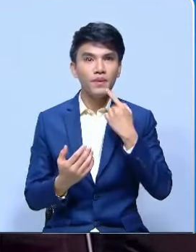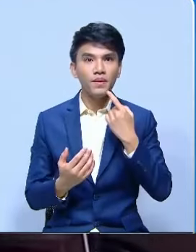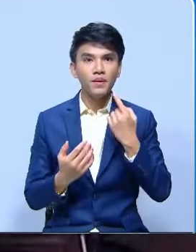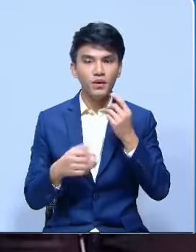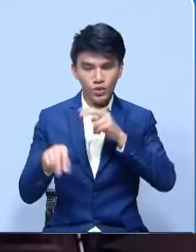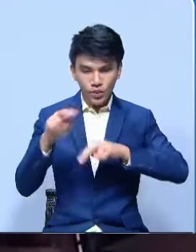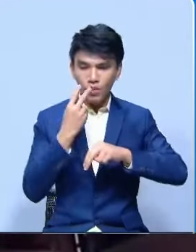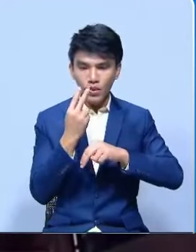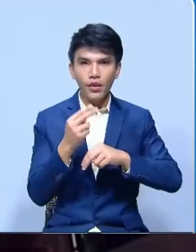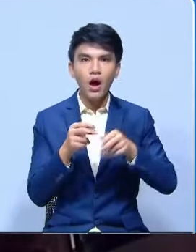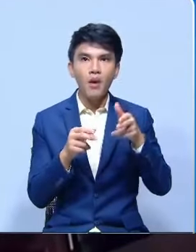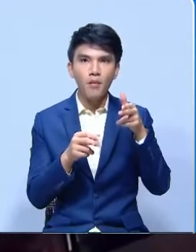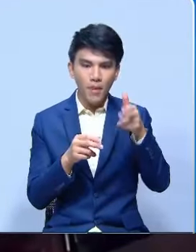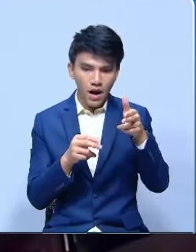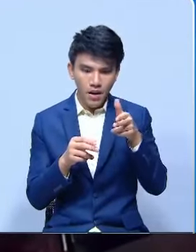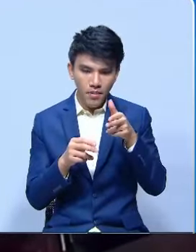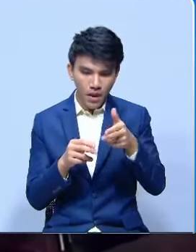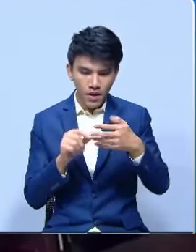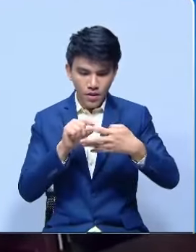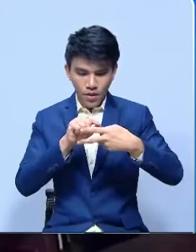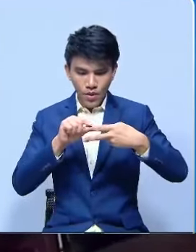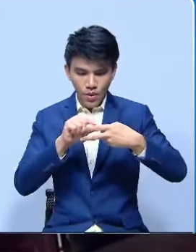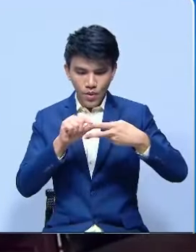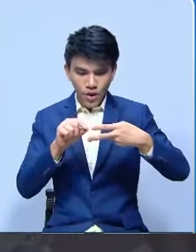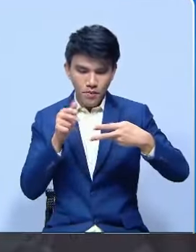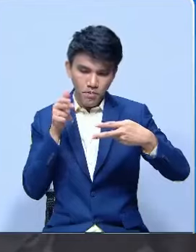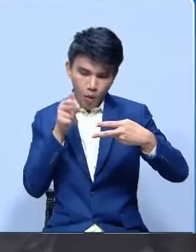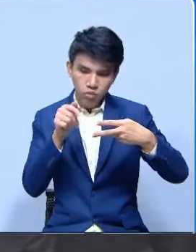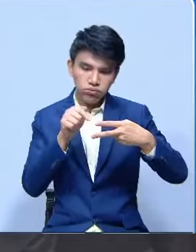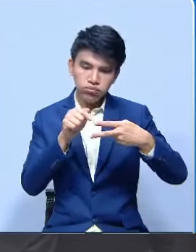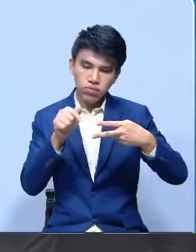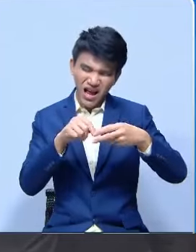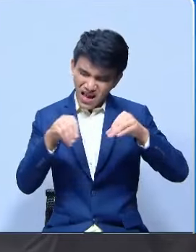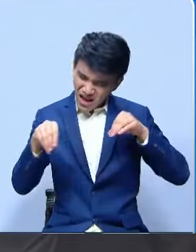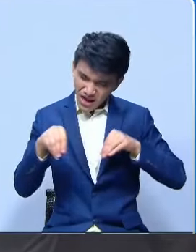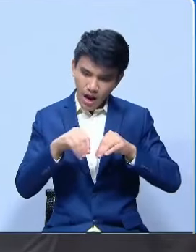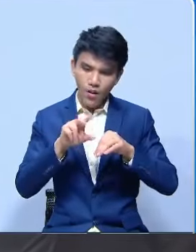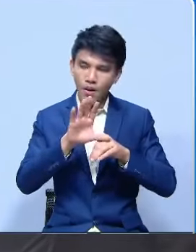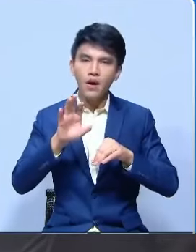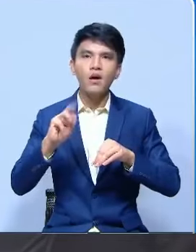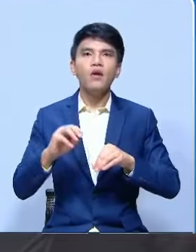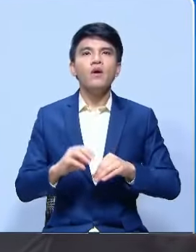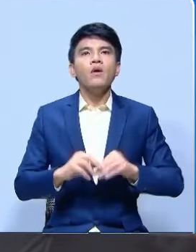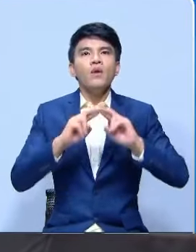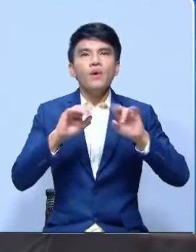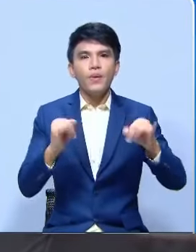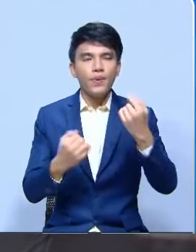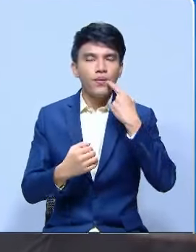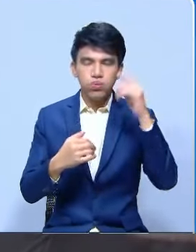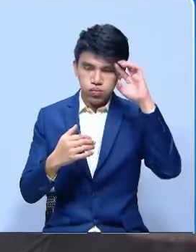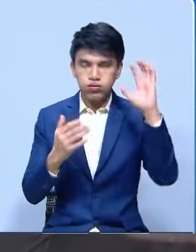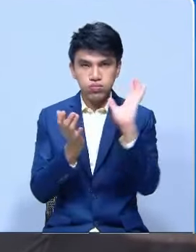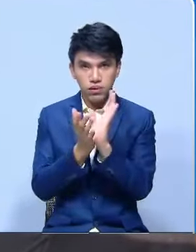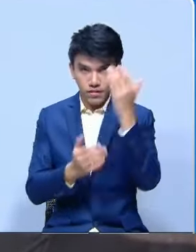กระสุนปืนเจาะทะลุชั้น2ของร้านซ่อมรถจักรยานยนต์ที่ห่างกันไปแค่300เมตรเจ้าของร้านแจ้งความกับตำรวจไ